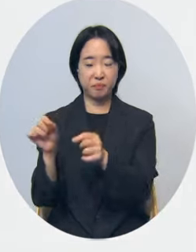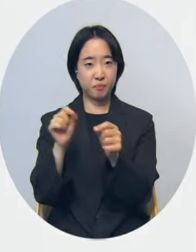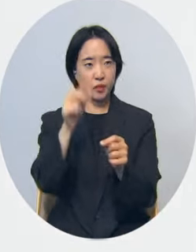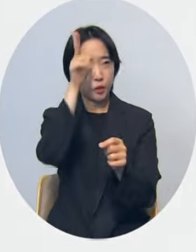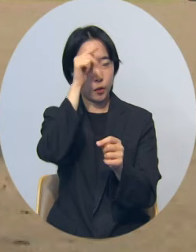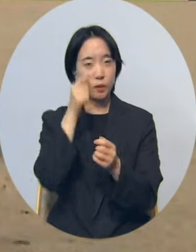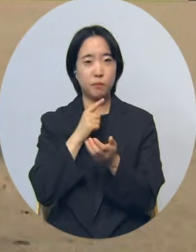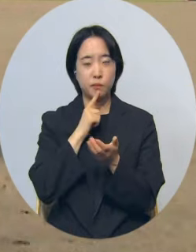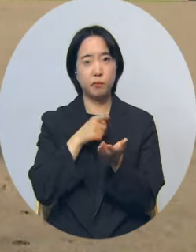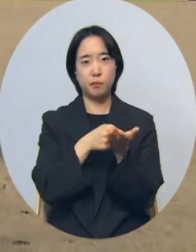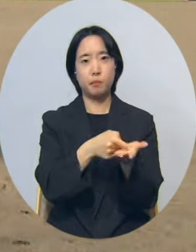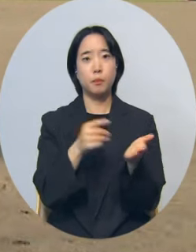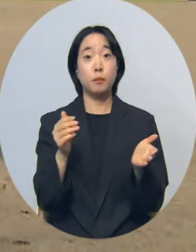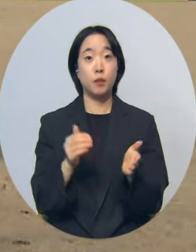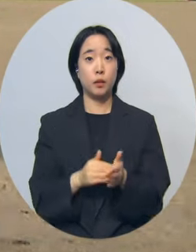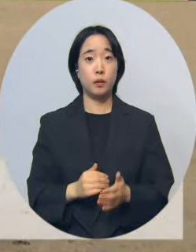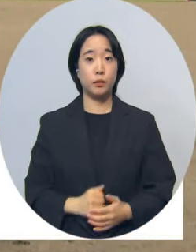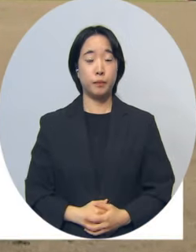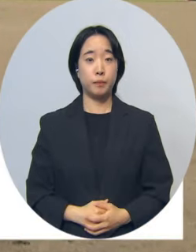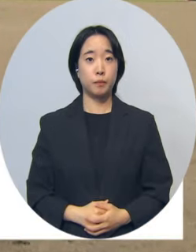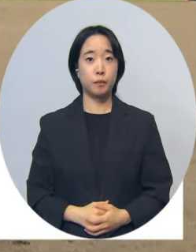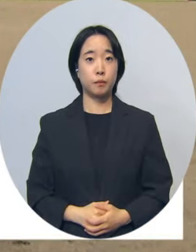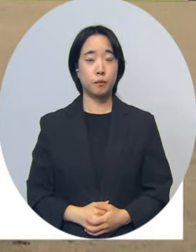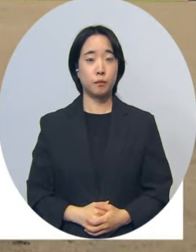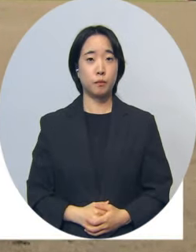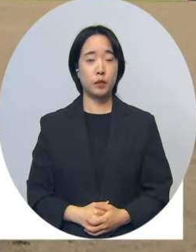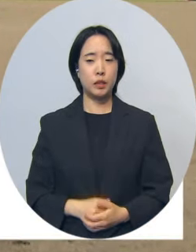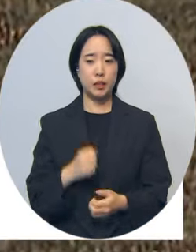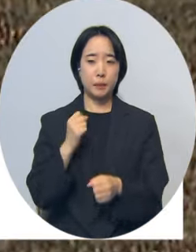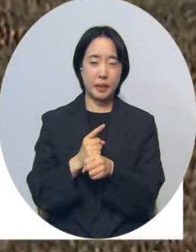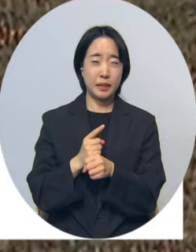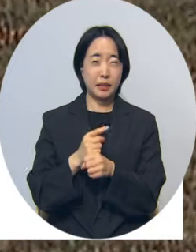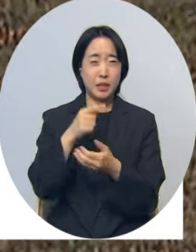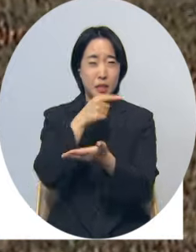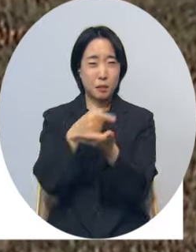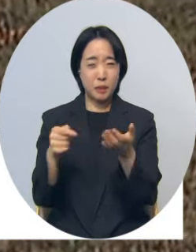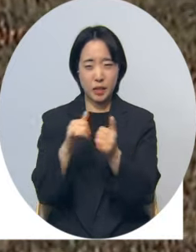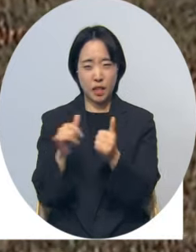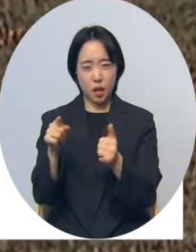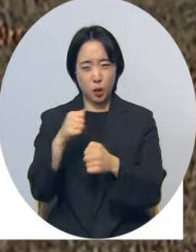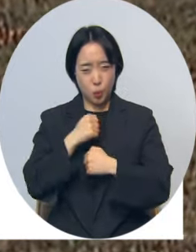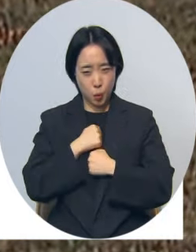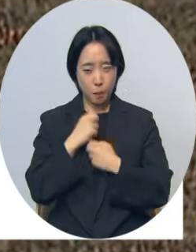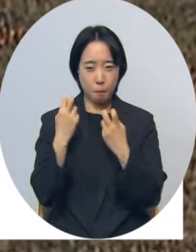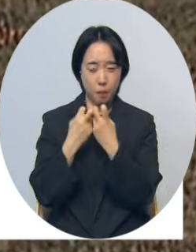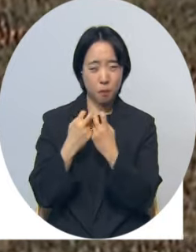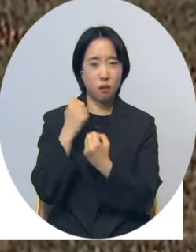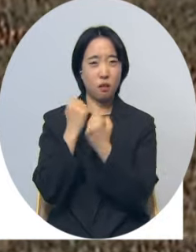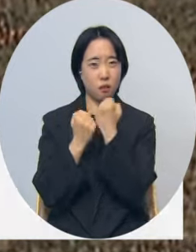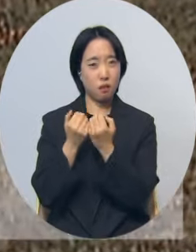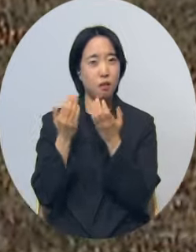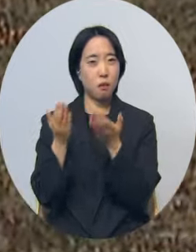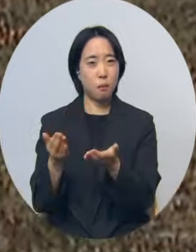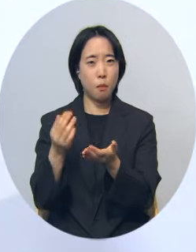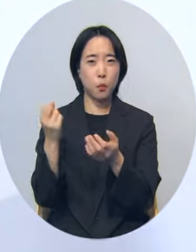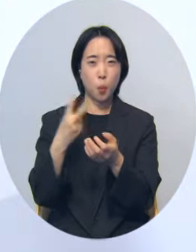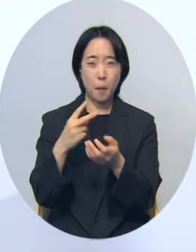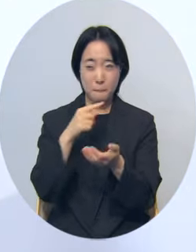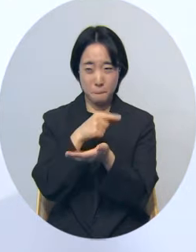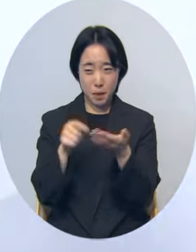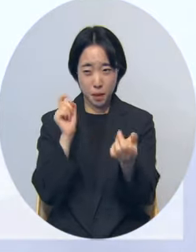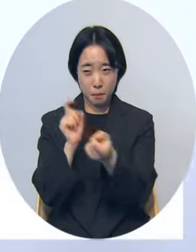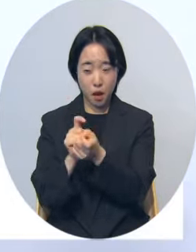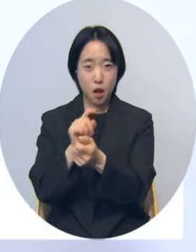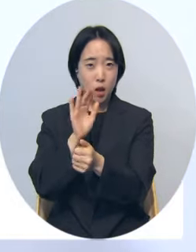의뢰했습니다. 정부는 피해자 대처 요령 등의 안내문을 학교 현장에 배포하고 지원 대책을 마련했습니다.